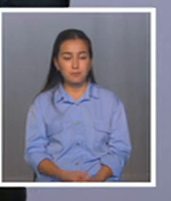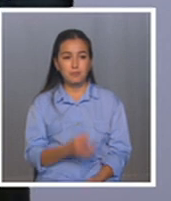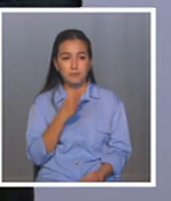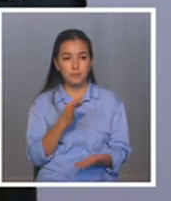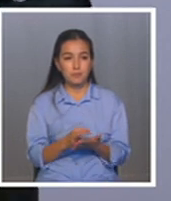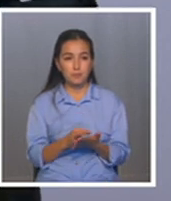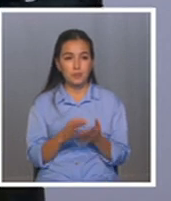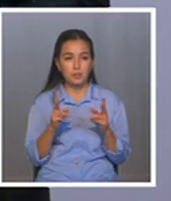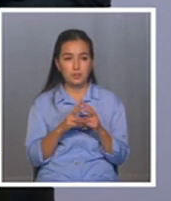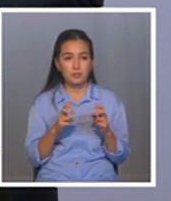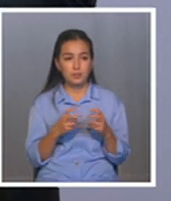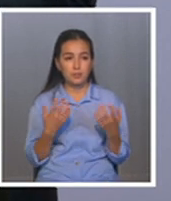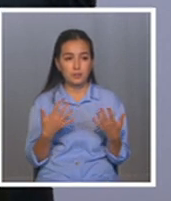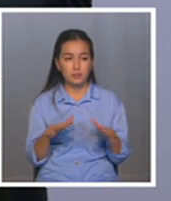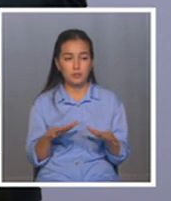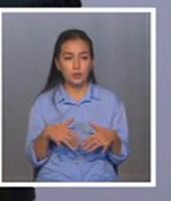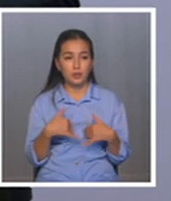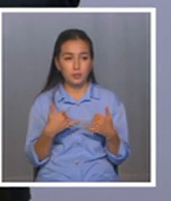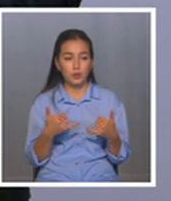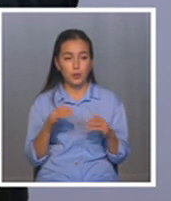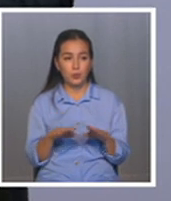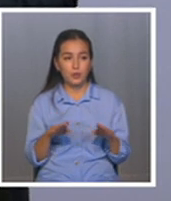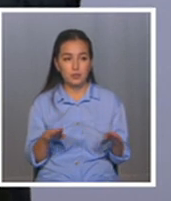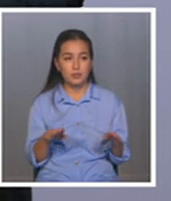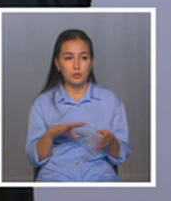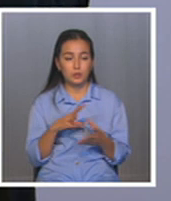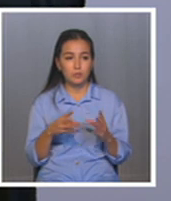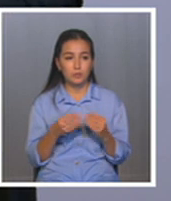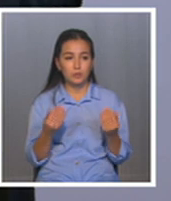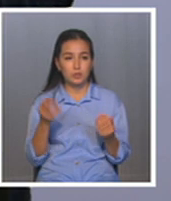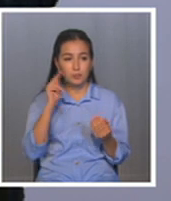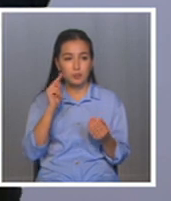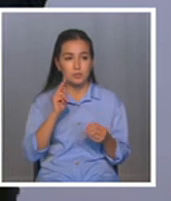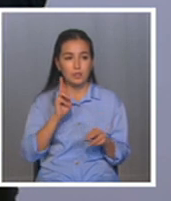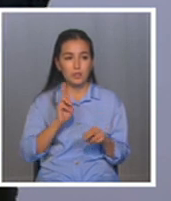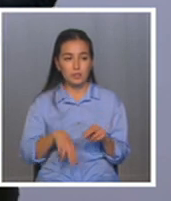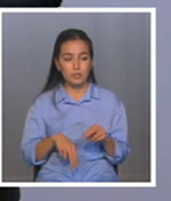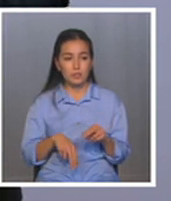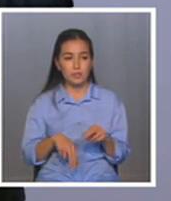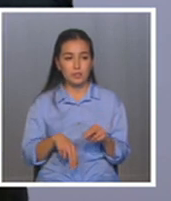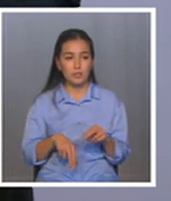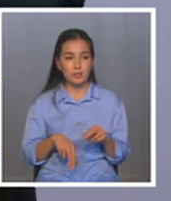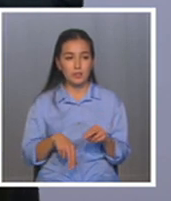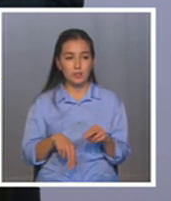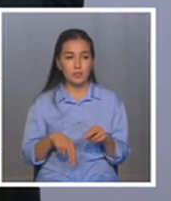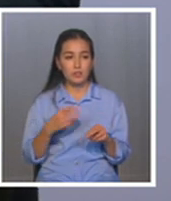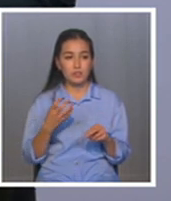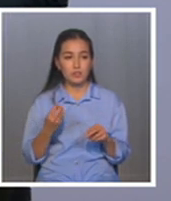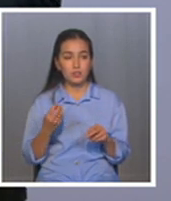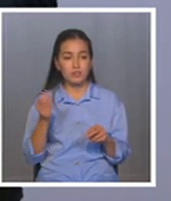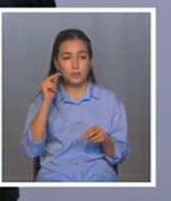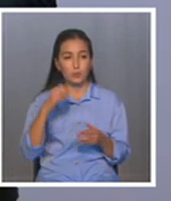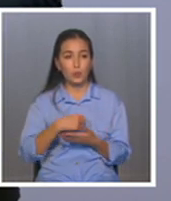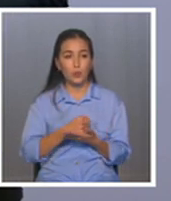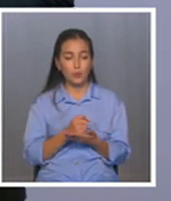Жауаптарымызды тексеріп болсақ, құрметті оқушылар, сонымен бүгінгі біздің сабағымыз аяқталды. Және сабақты